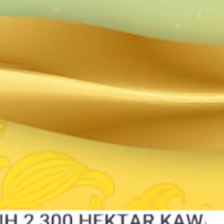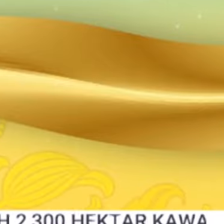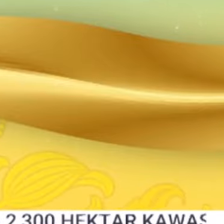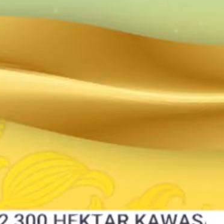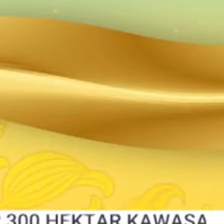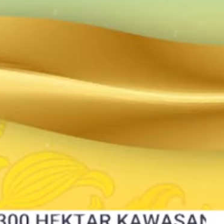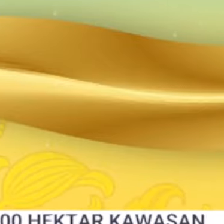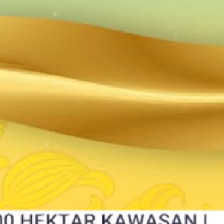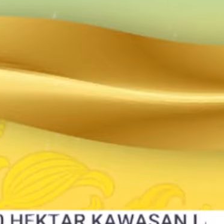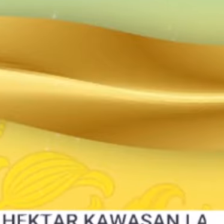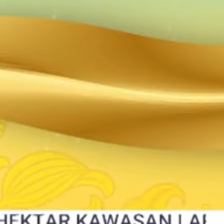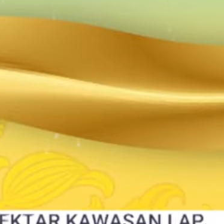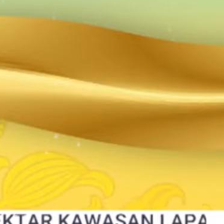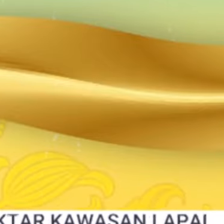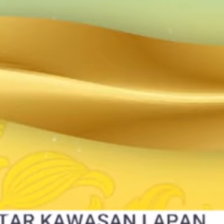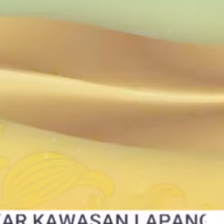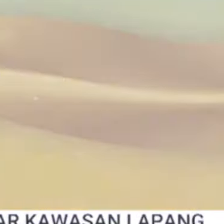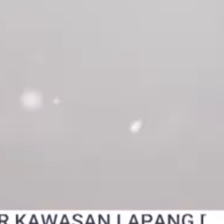RTM Click.